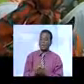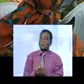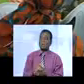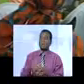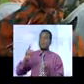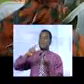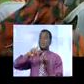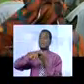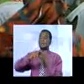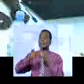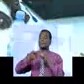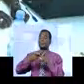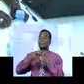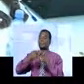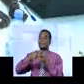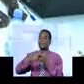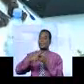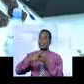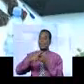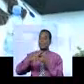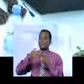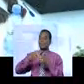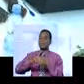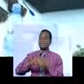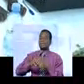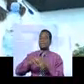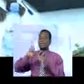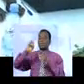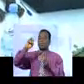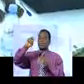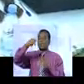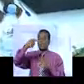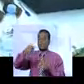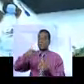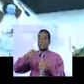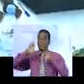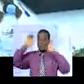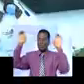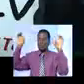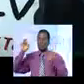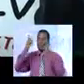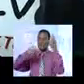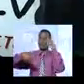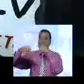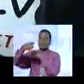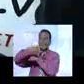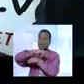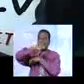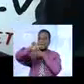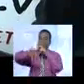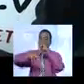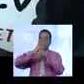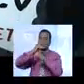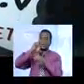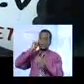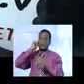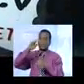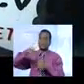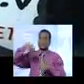de la centrale syndicale Humanisme ont célébré la Journée internationale de la femme. Ils ont invité